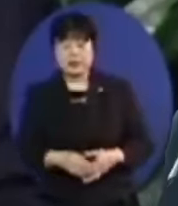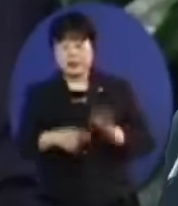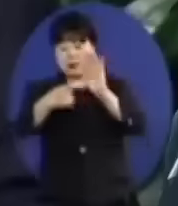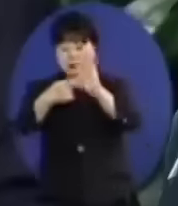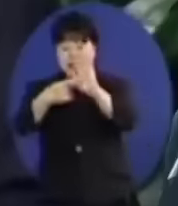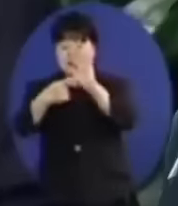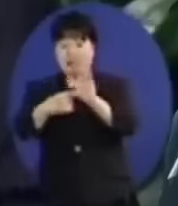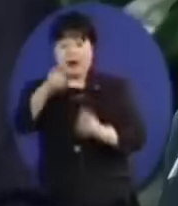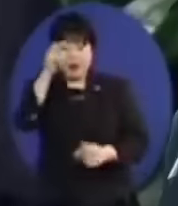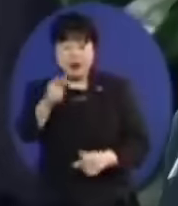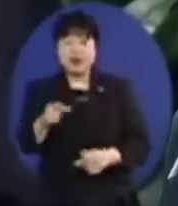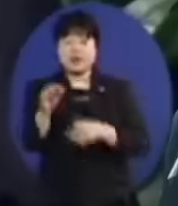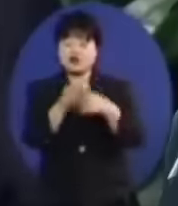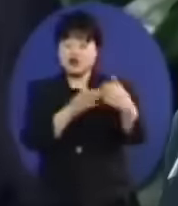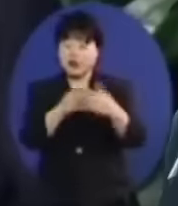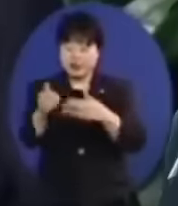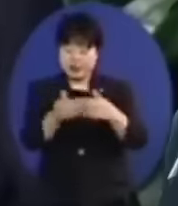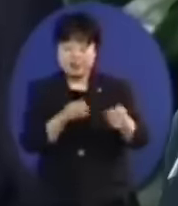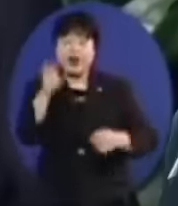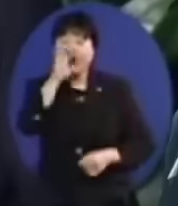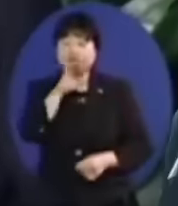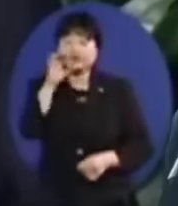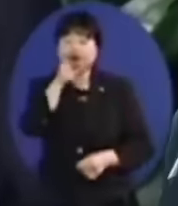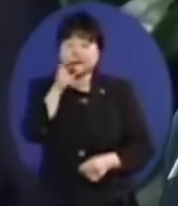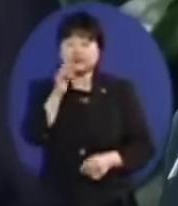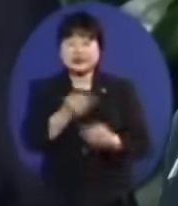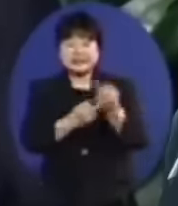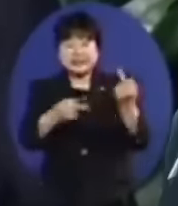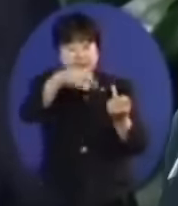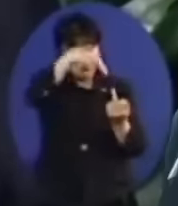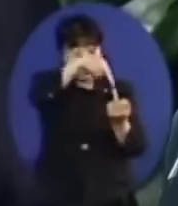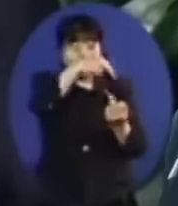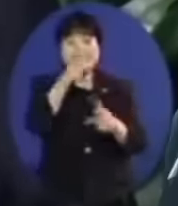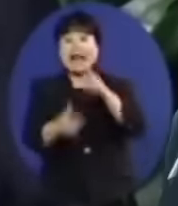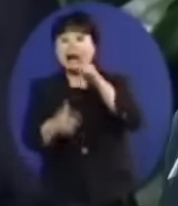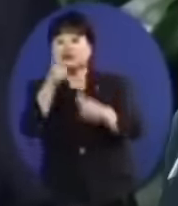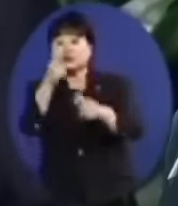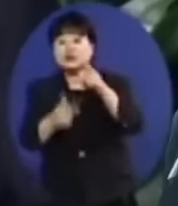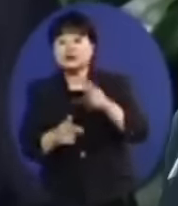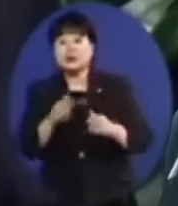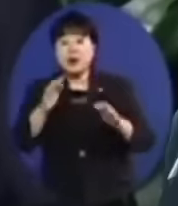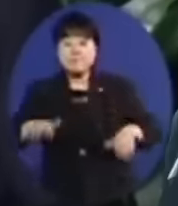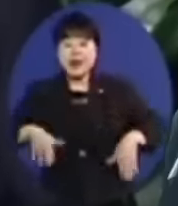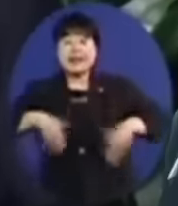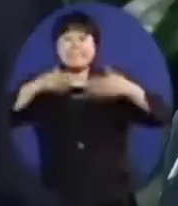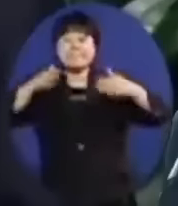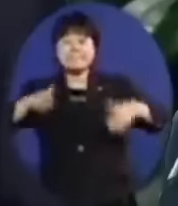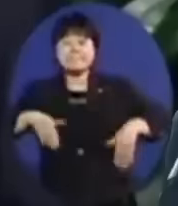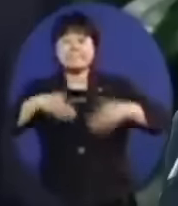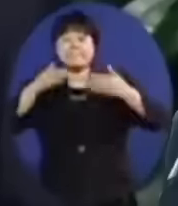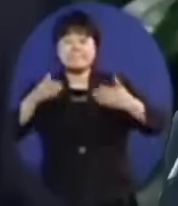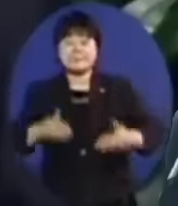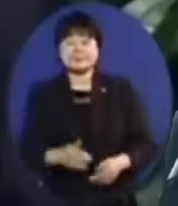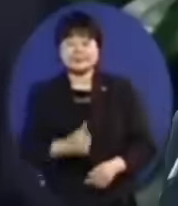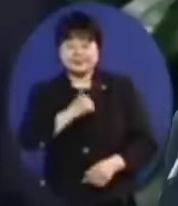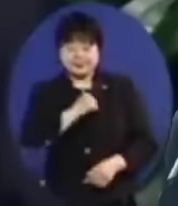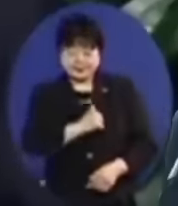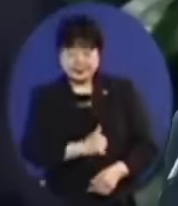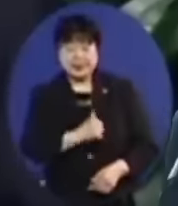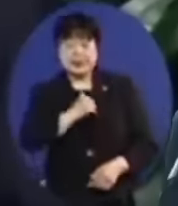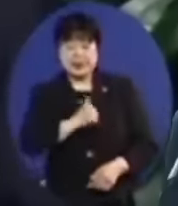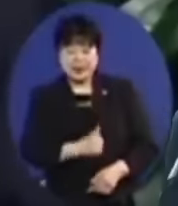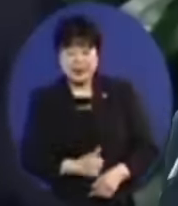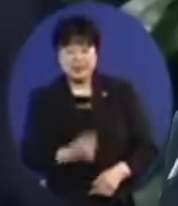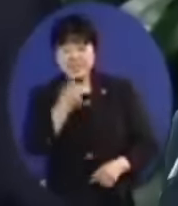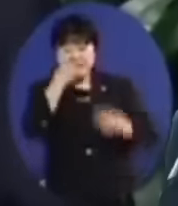만들었습니다. 이러면 그 상옥대기에 있는 나무가 바람을 맞고 눈보라를